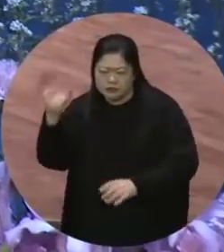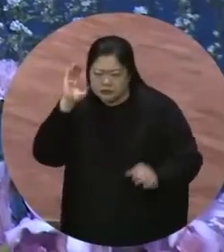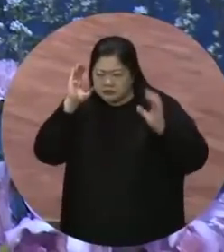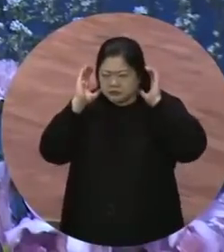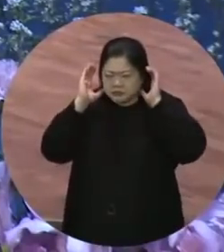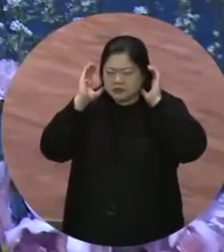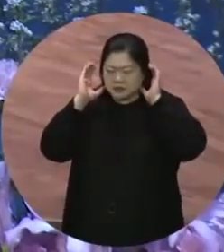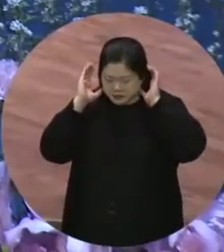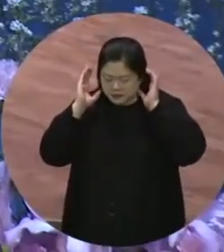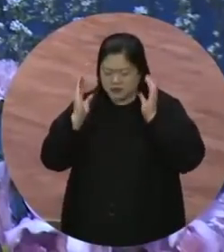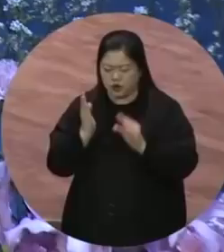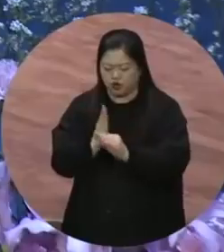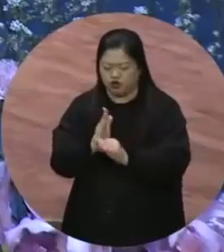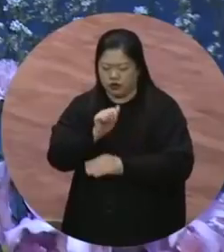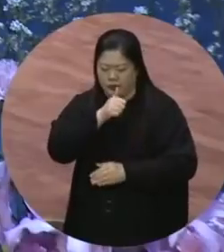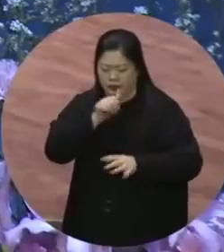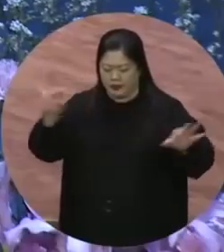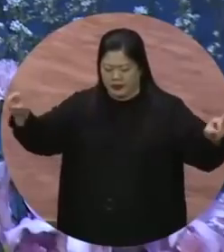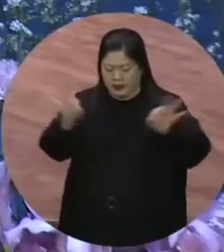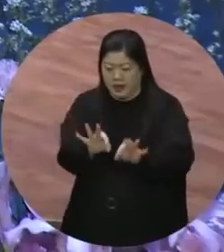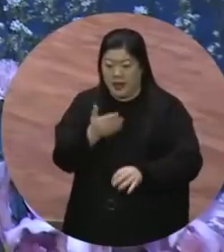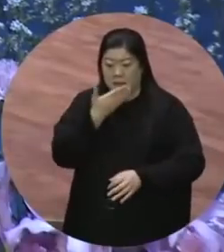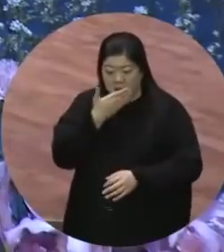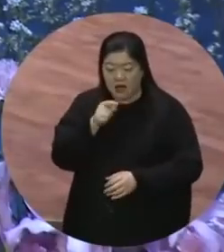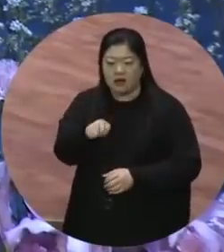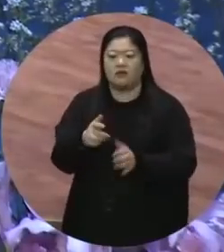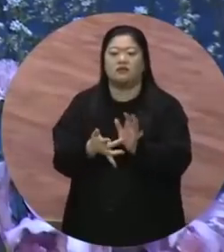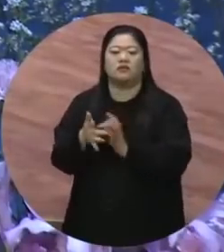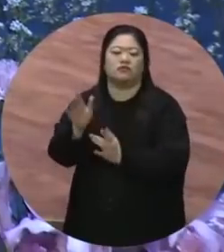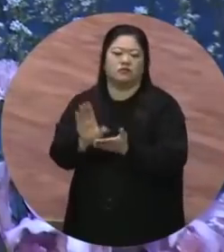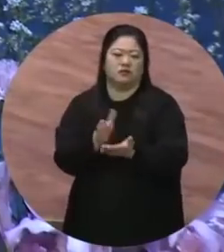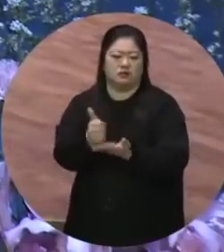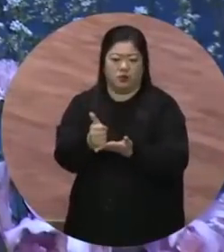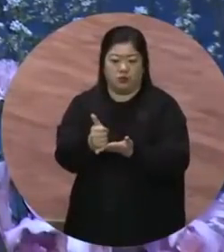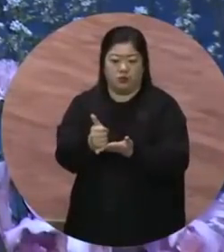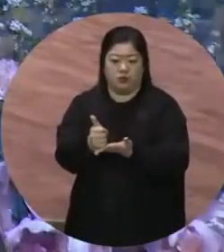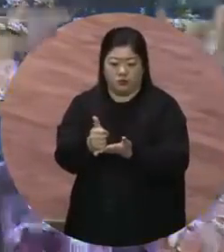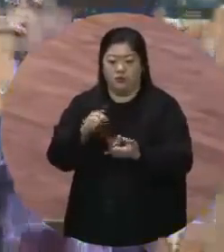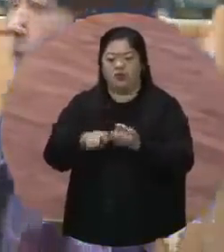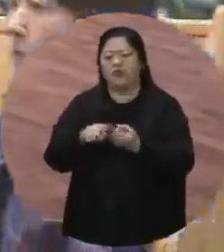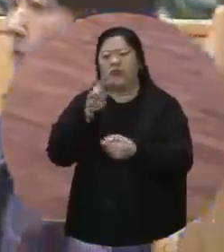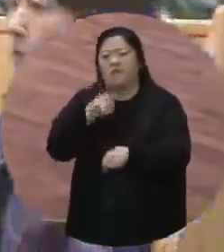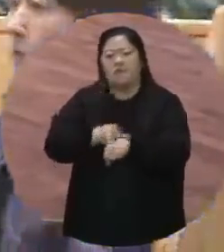유일하게 오신 분이 바로 바울의 고백입니다. 예수 그리스도시니라.